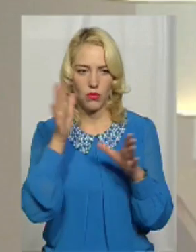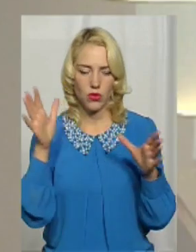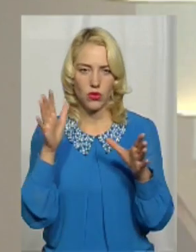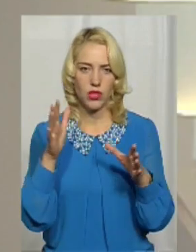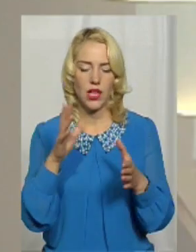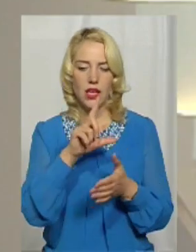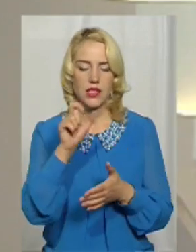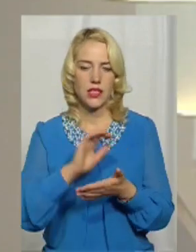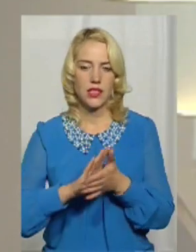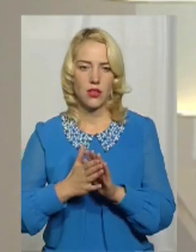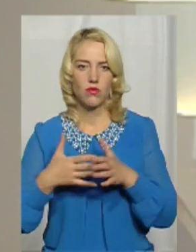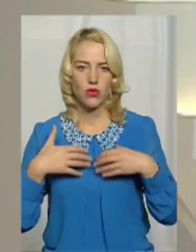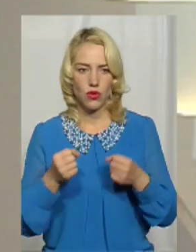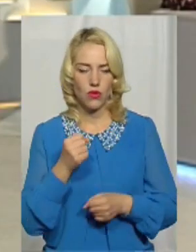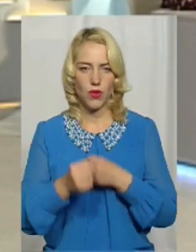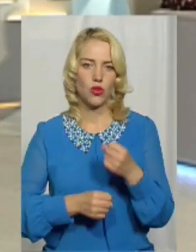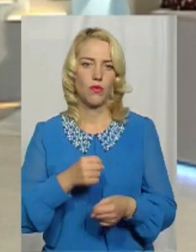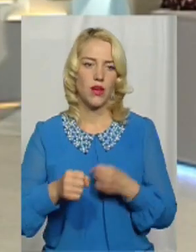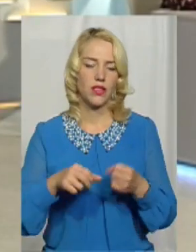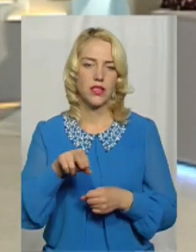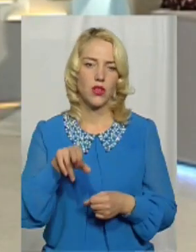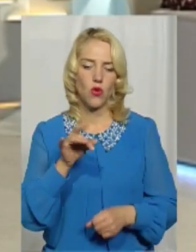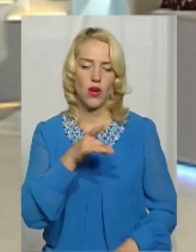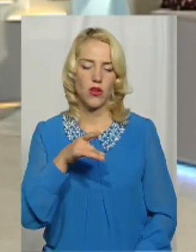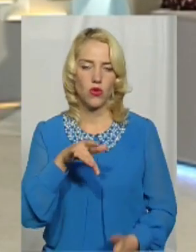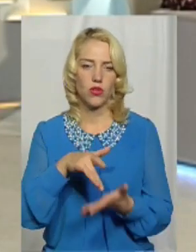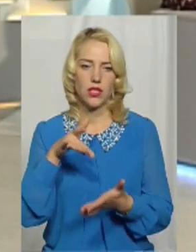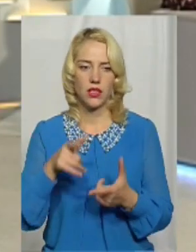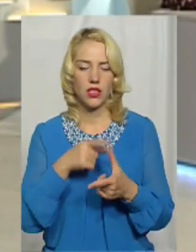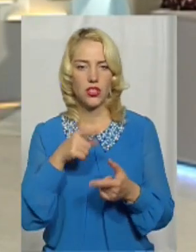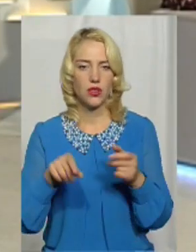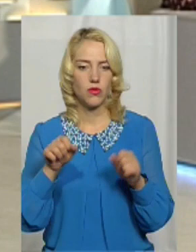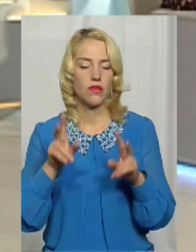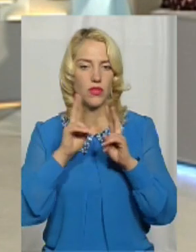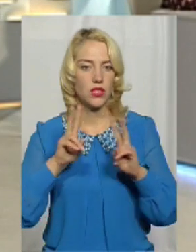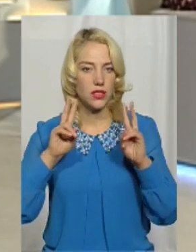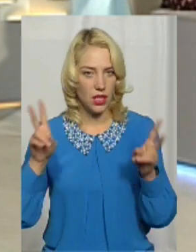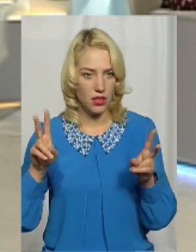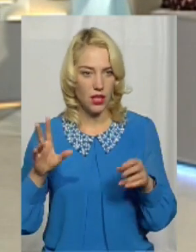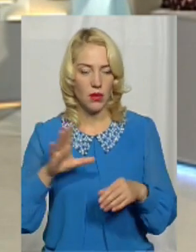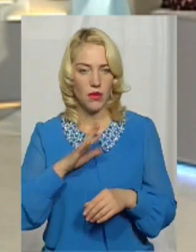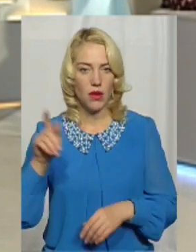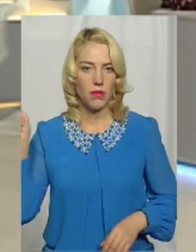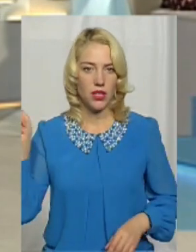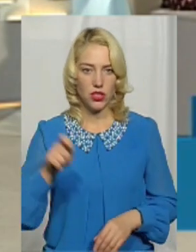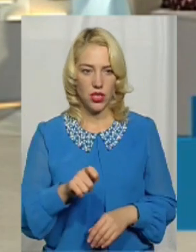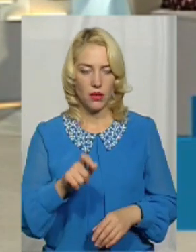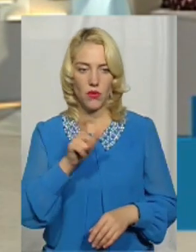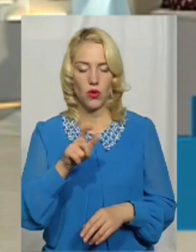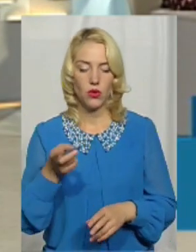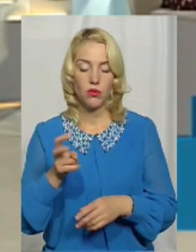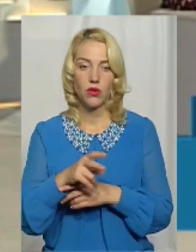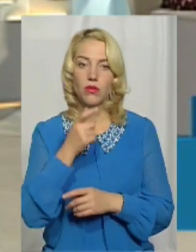можуть за станом здоров'я добратися до районного центру. Чи, можливо, не знали. Ми, буває, приїжджаємо, приходять